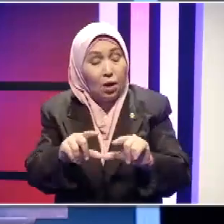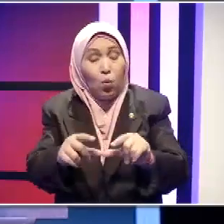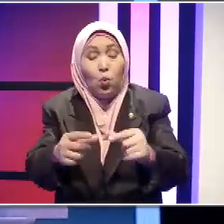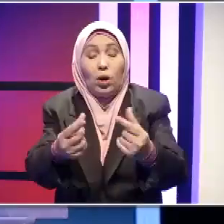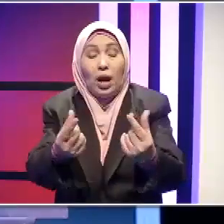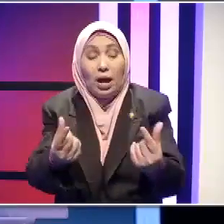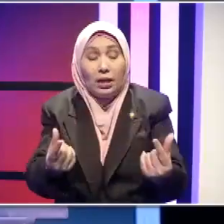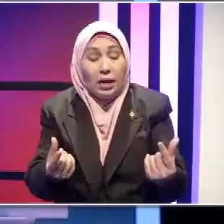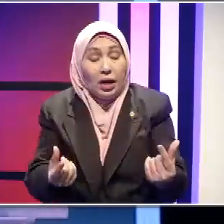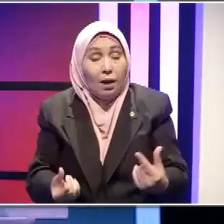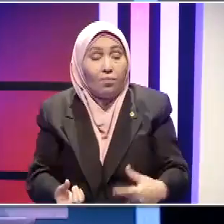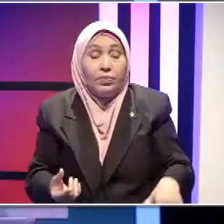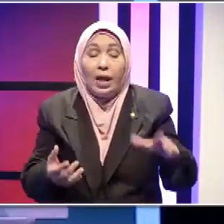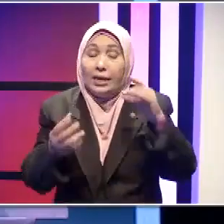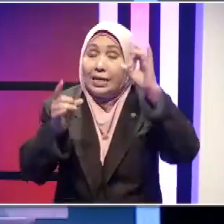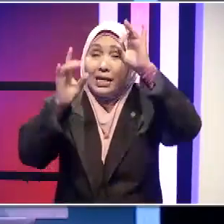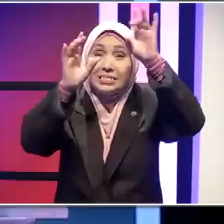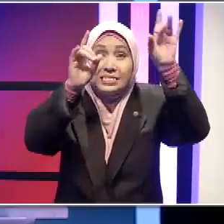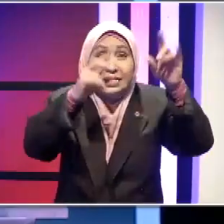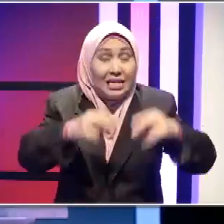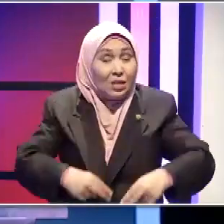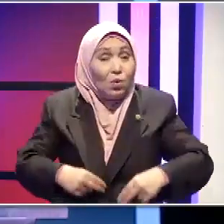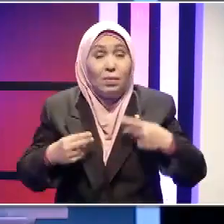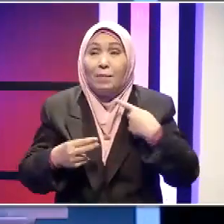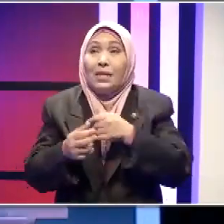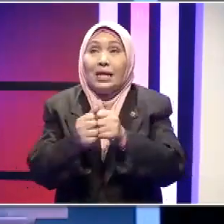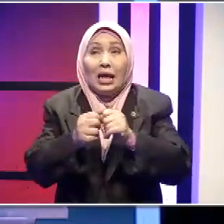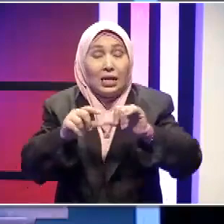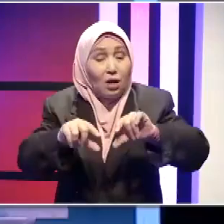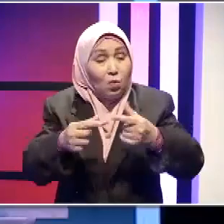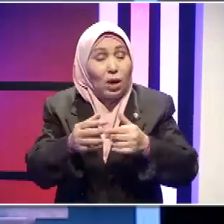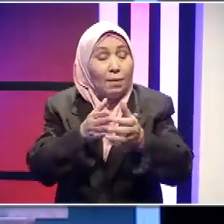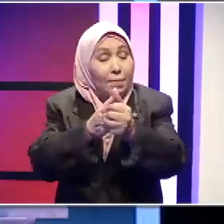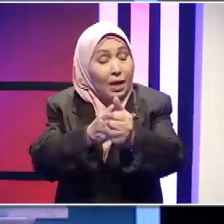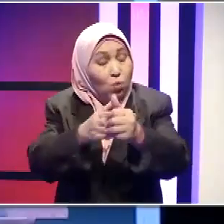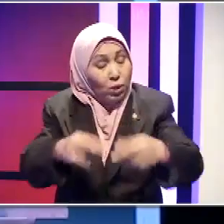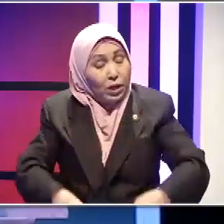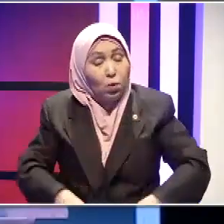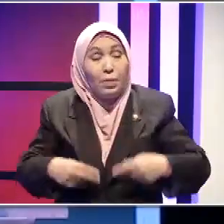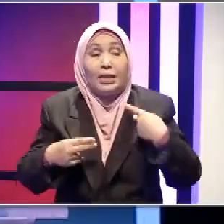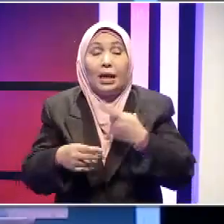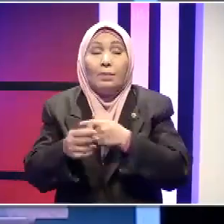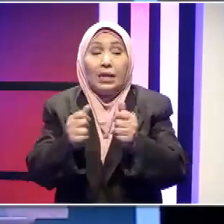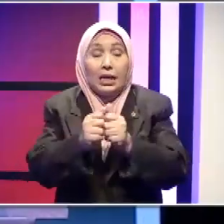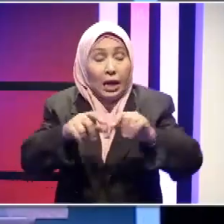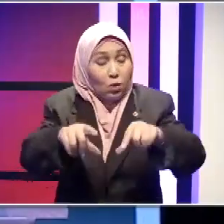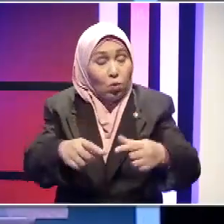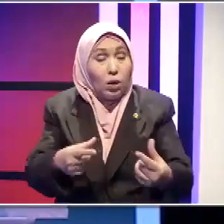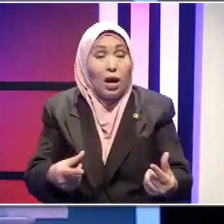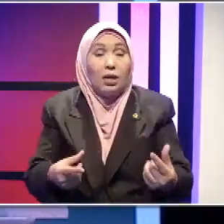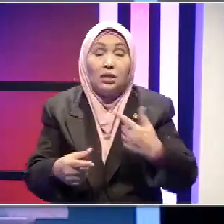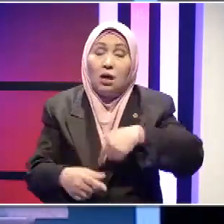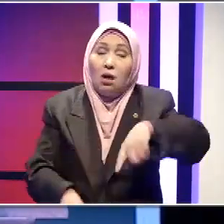and hiasi kehidupan kami dengan Alquran Pandu kehidupan kami dengan Alquran